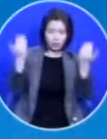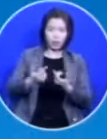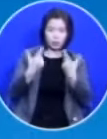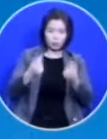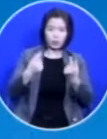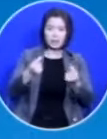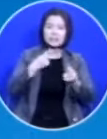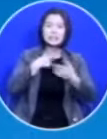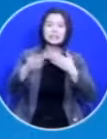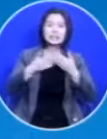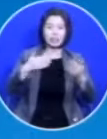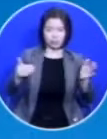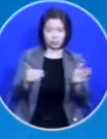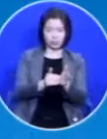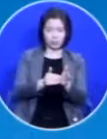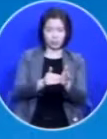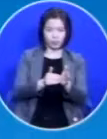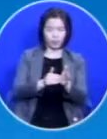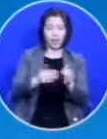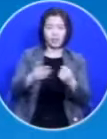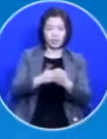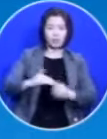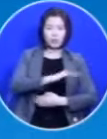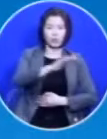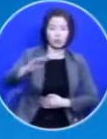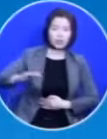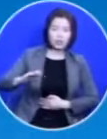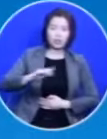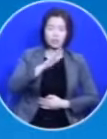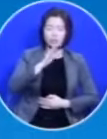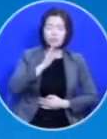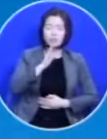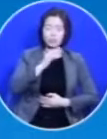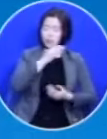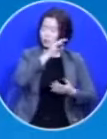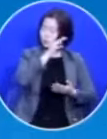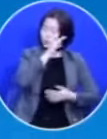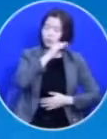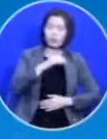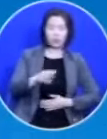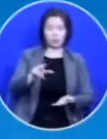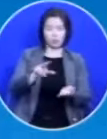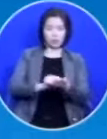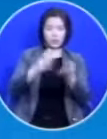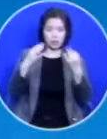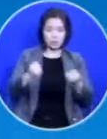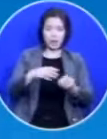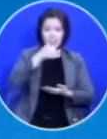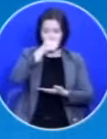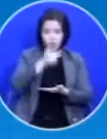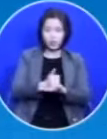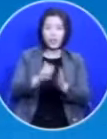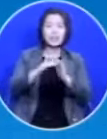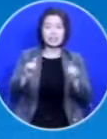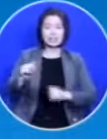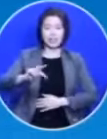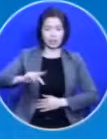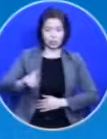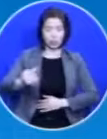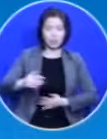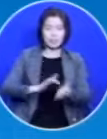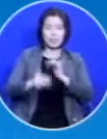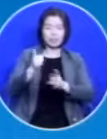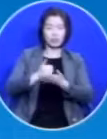겪으셨습니다 그래서 우리가 정말 부끄럽고 문제가 많은 죄인이라도 예수님께서는